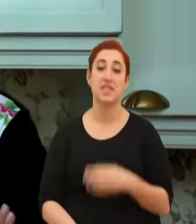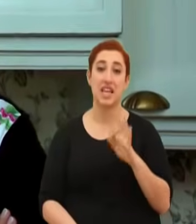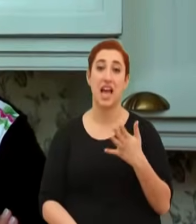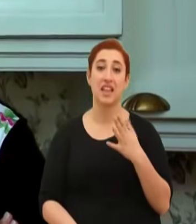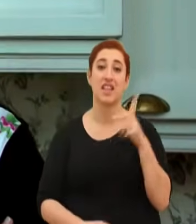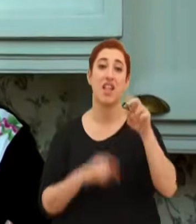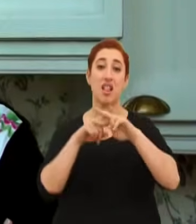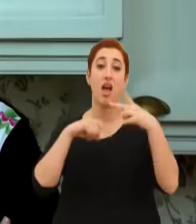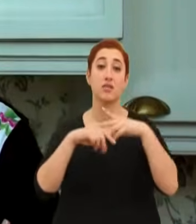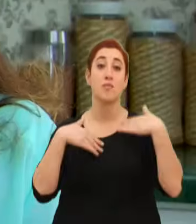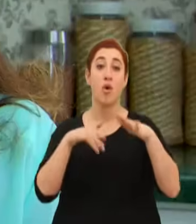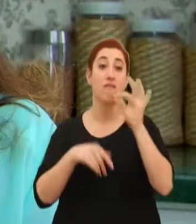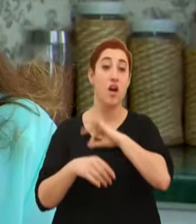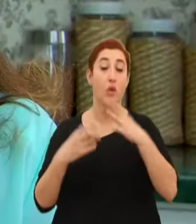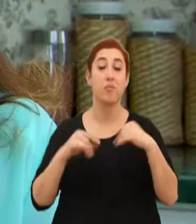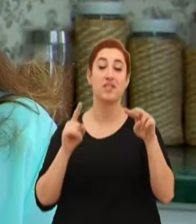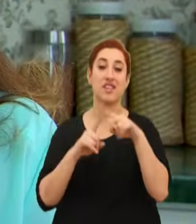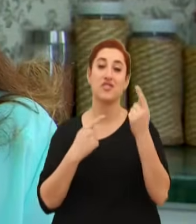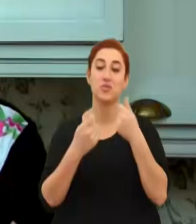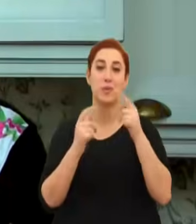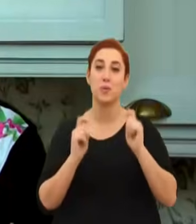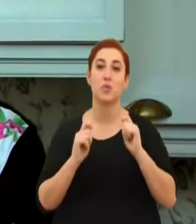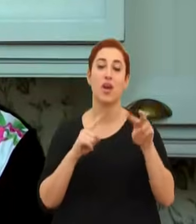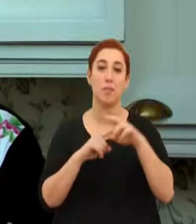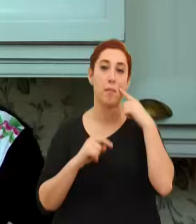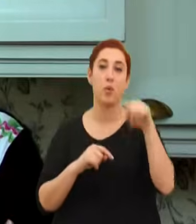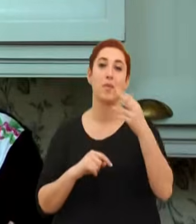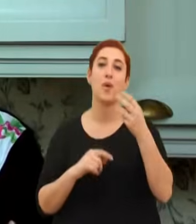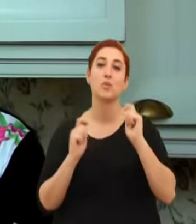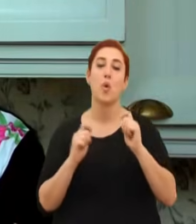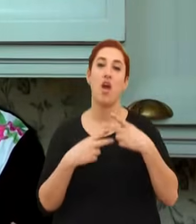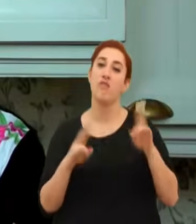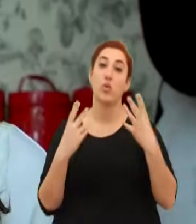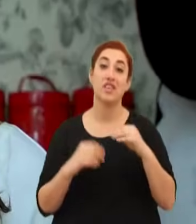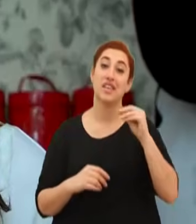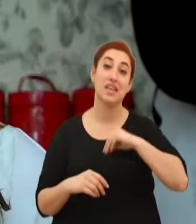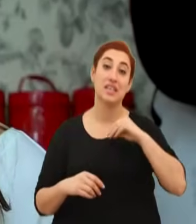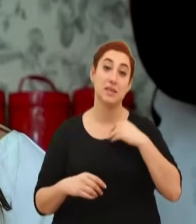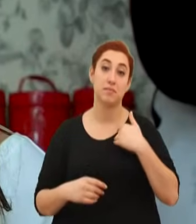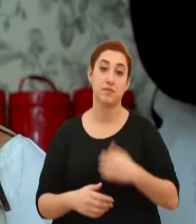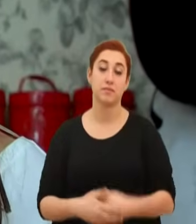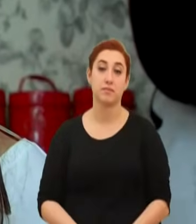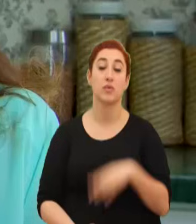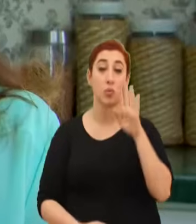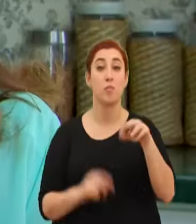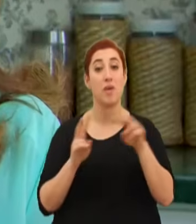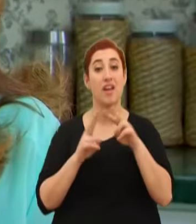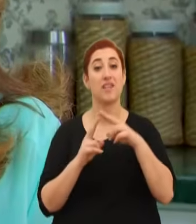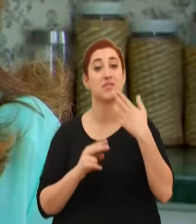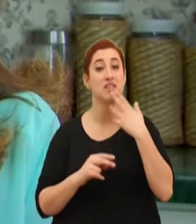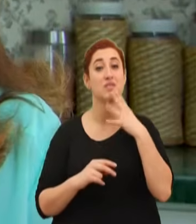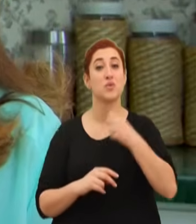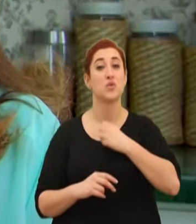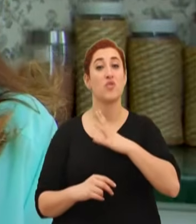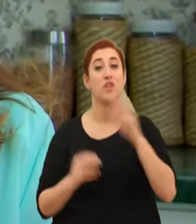Yani Laz böreğe işe yaramadıysa Nazlı'nın işi zor. Kemal Bey onu biraz zor affeder gibi geliyor bana. Ay dur Meryemciğim kız